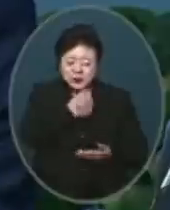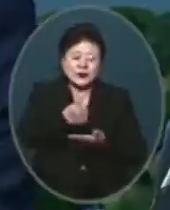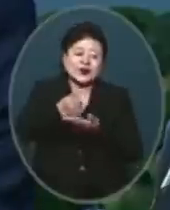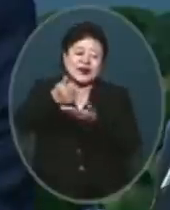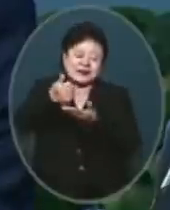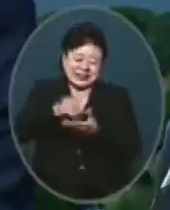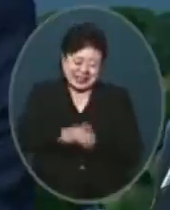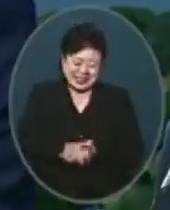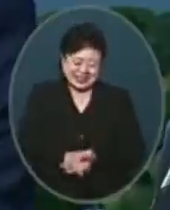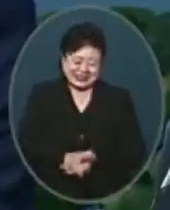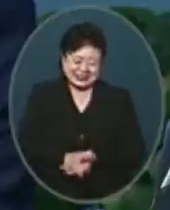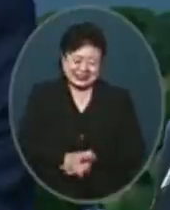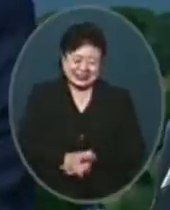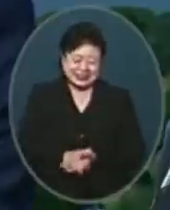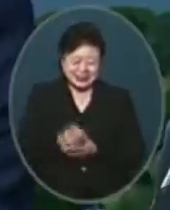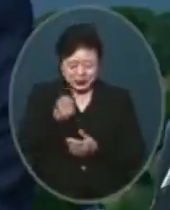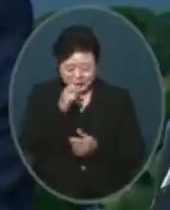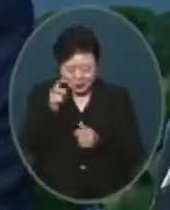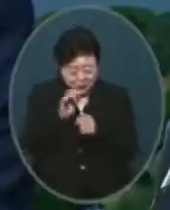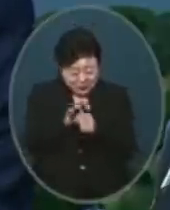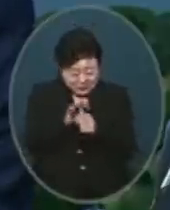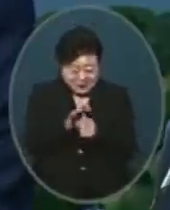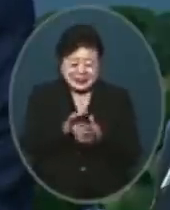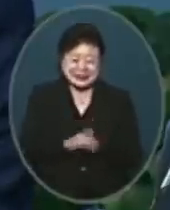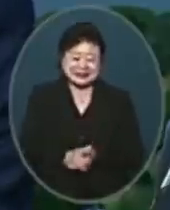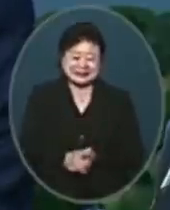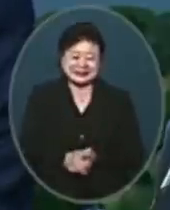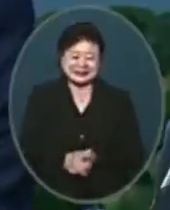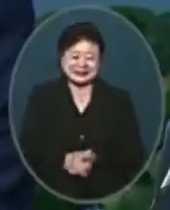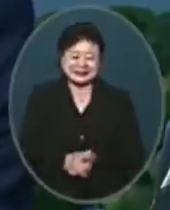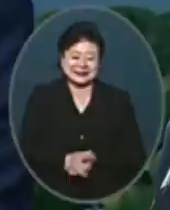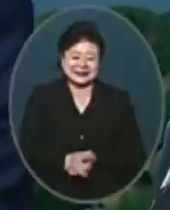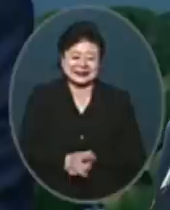존경하는 돌봐주는 것입니다.